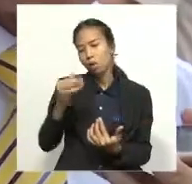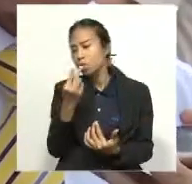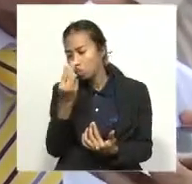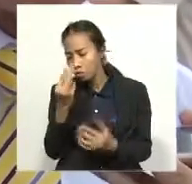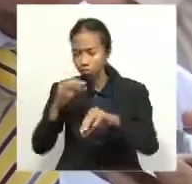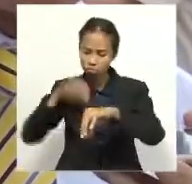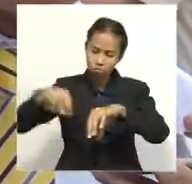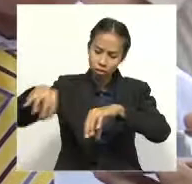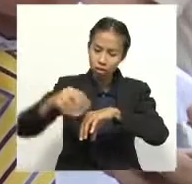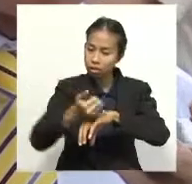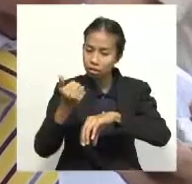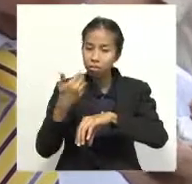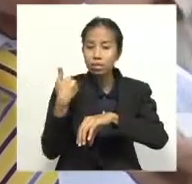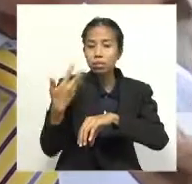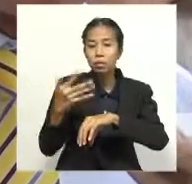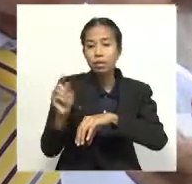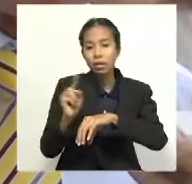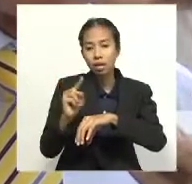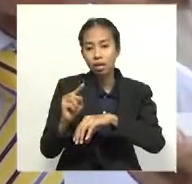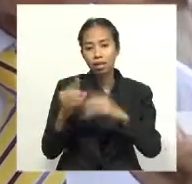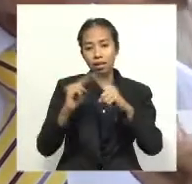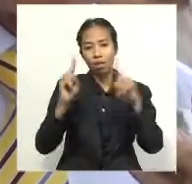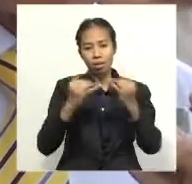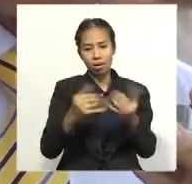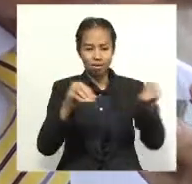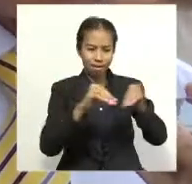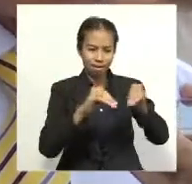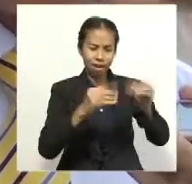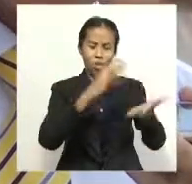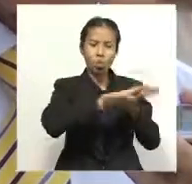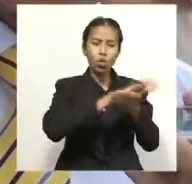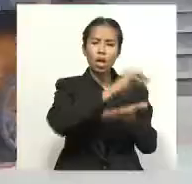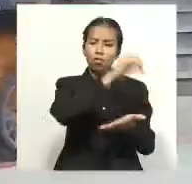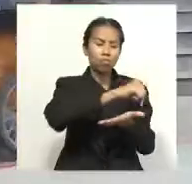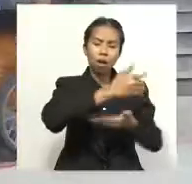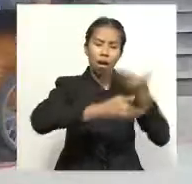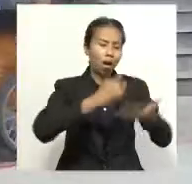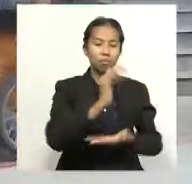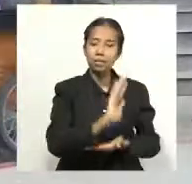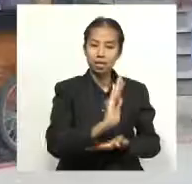พิ่มเติมแต่ว่าเบื้องต้นตรงช่วงหอวังนี่คงไม่ใช่จุดที่จะผ่อนผันให้ขายครับ